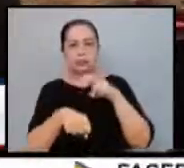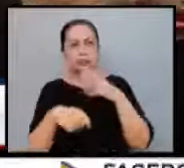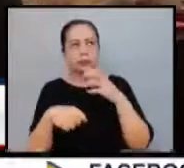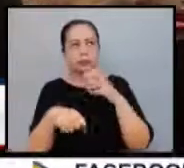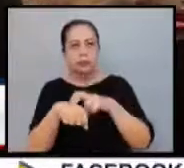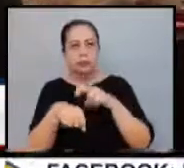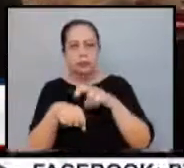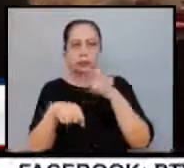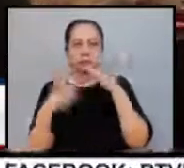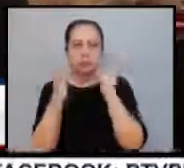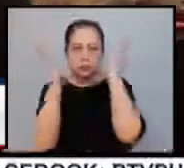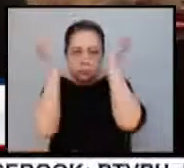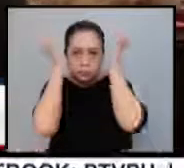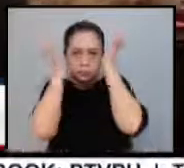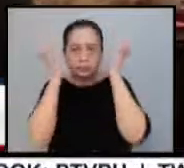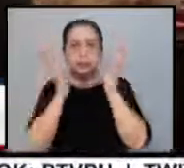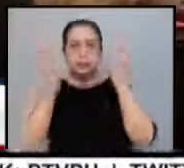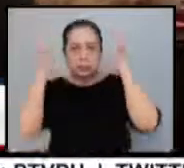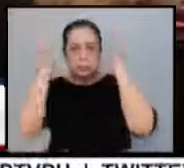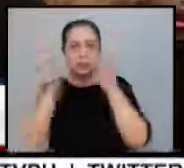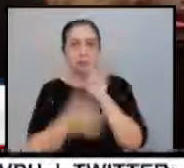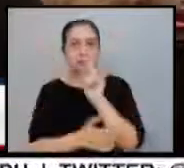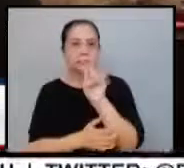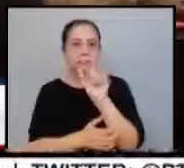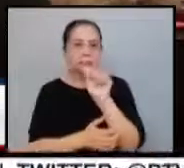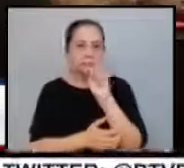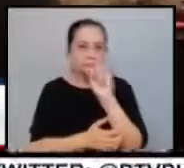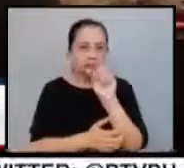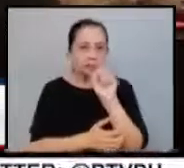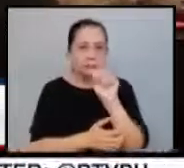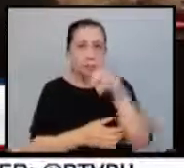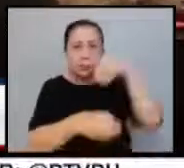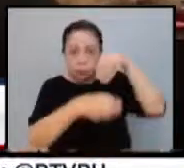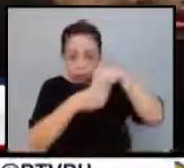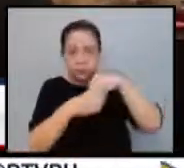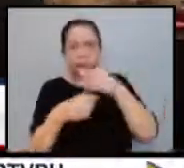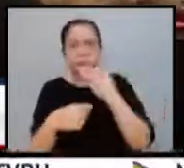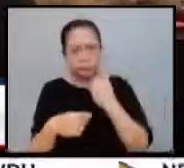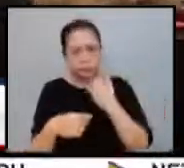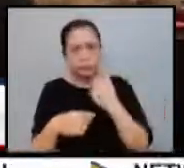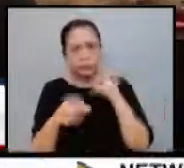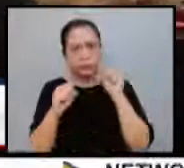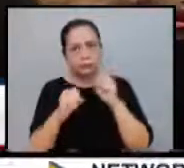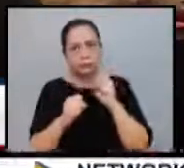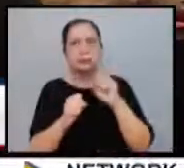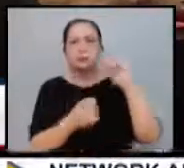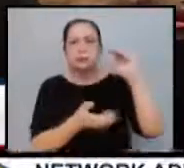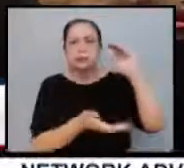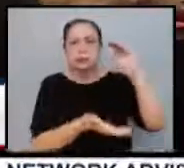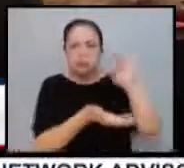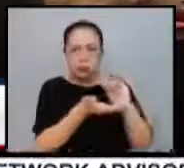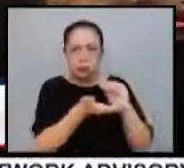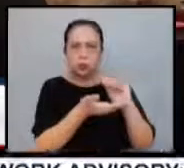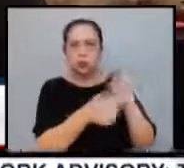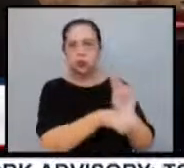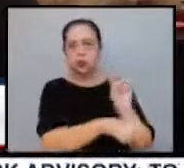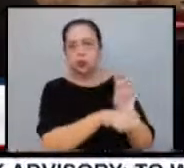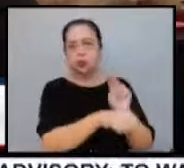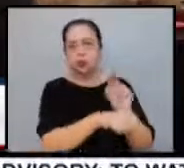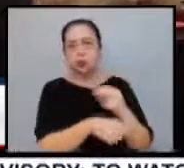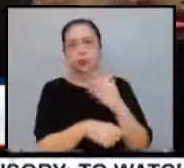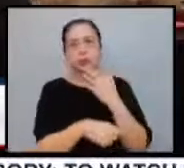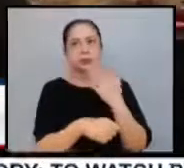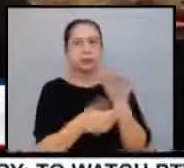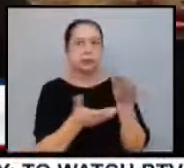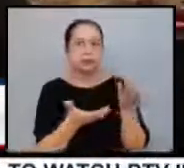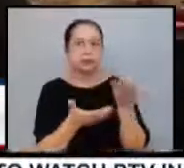gulay na which is contain sugar also, na mapapababa natin ang usage ng